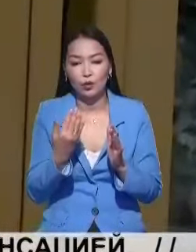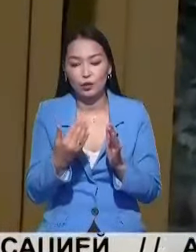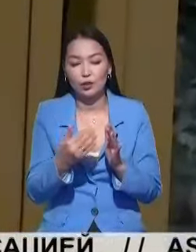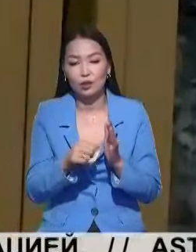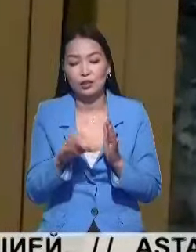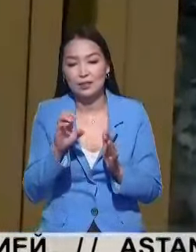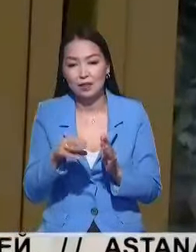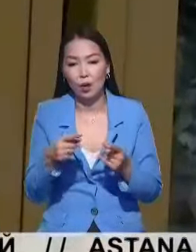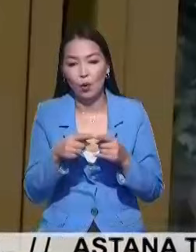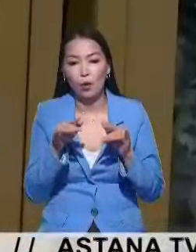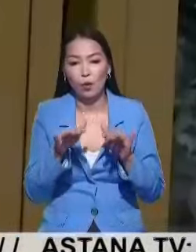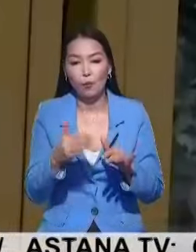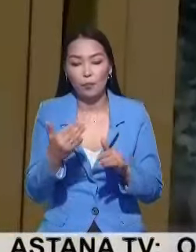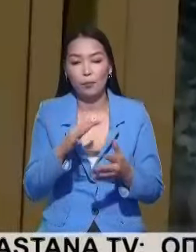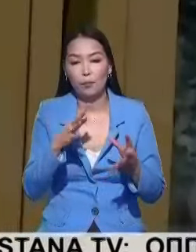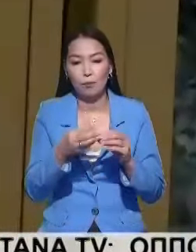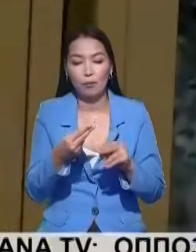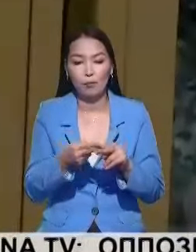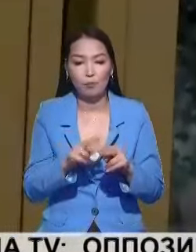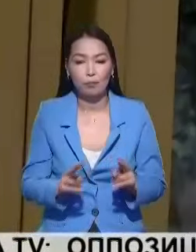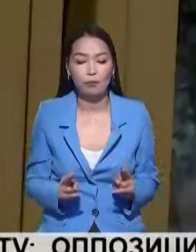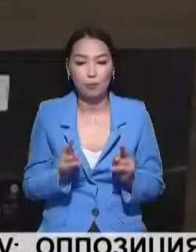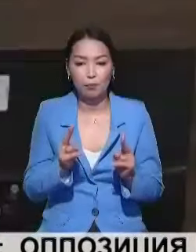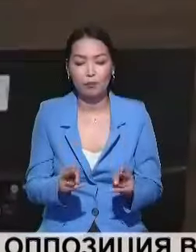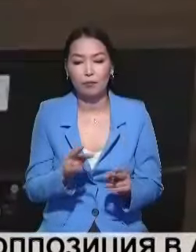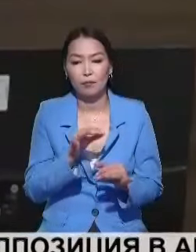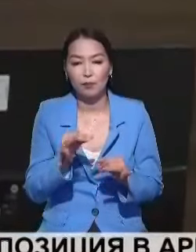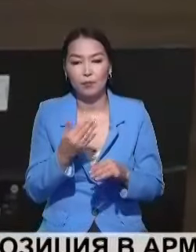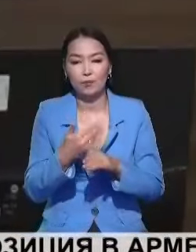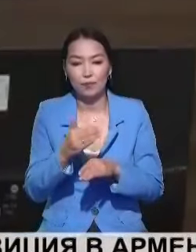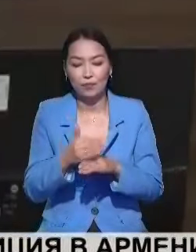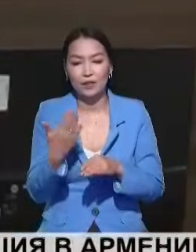Уголовного кодекса по совокупности преступлений путем частичного